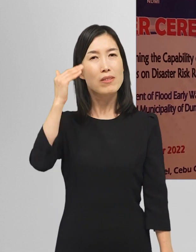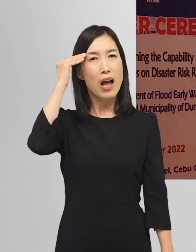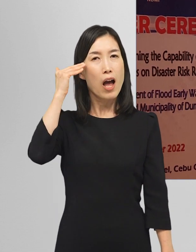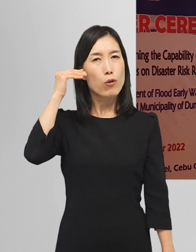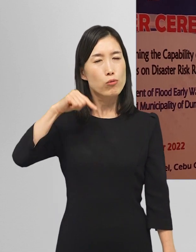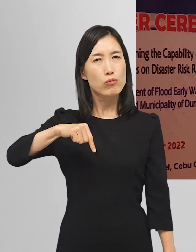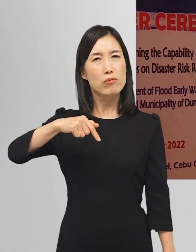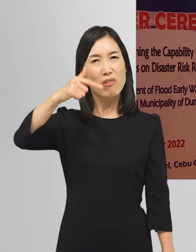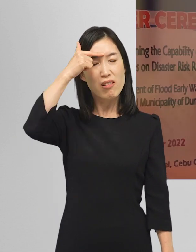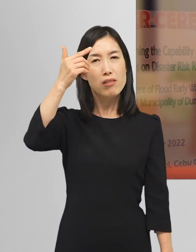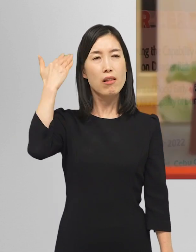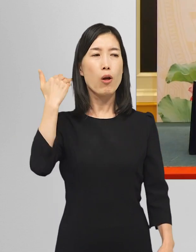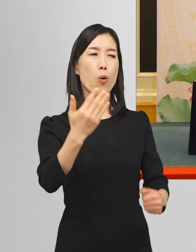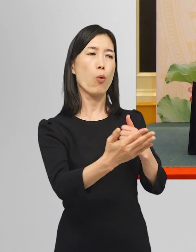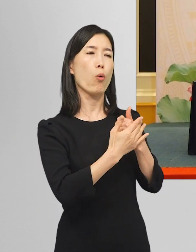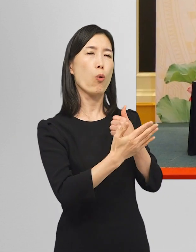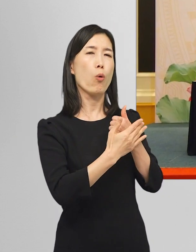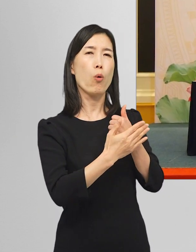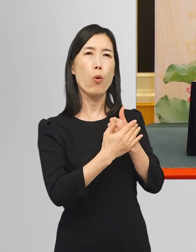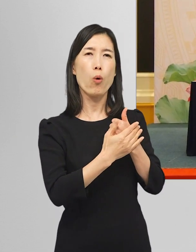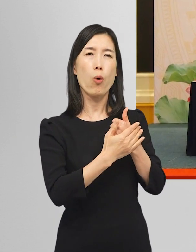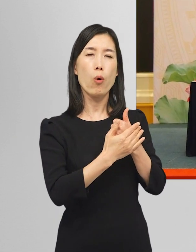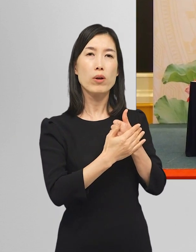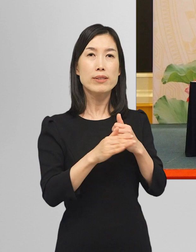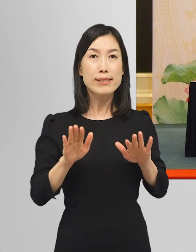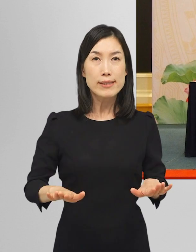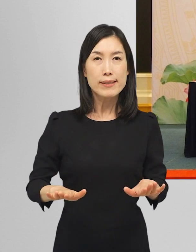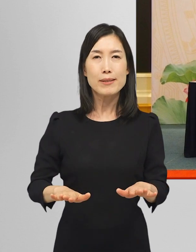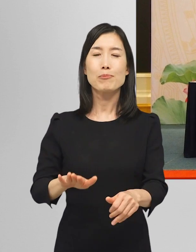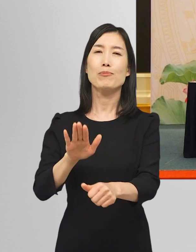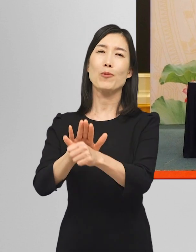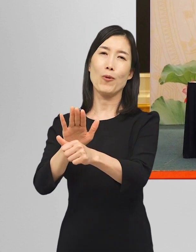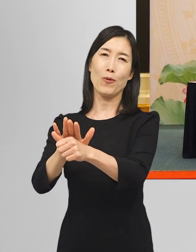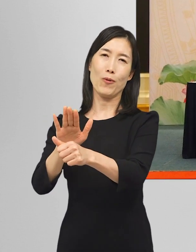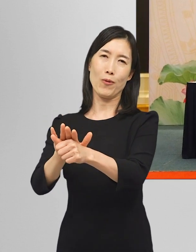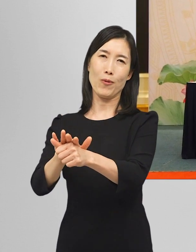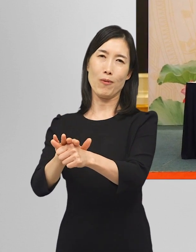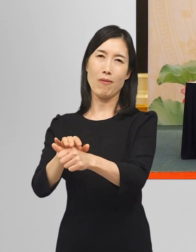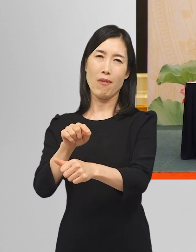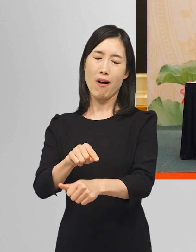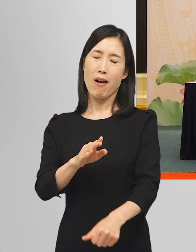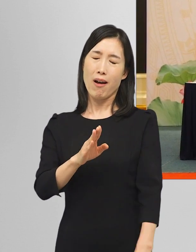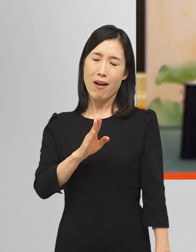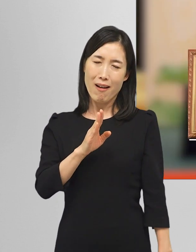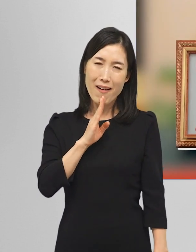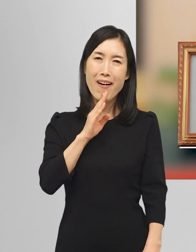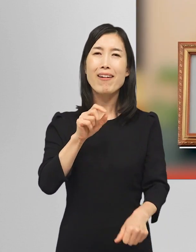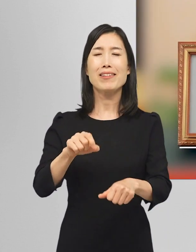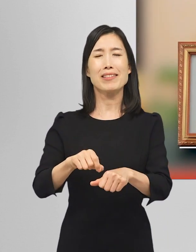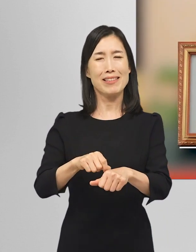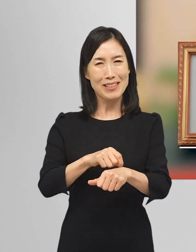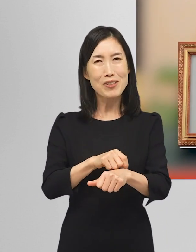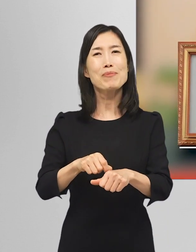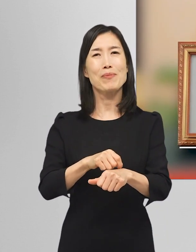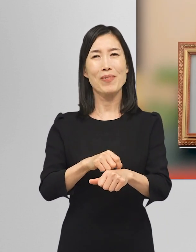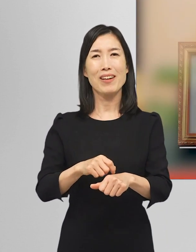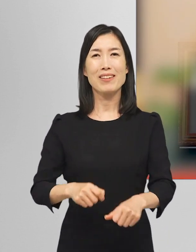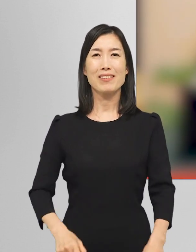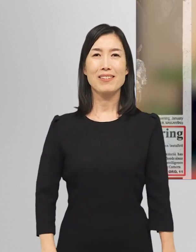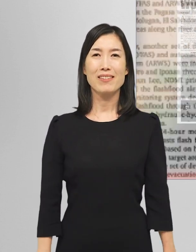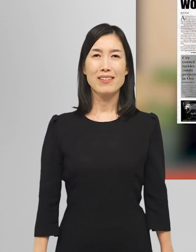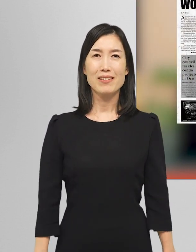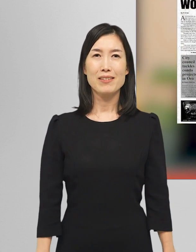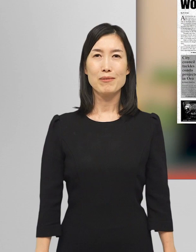전 세계에서 유례가 없을 정도로 최초로 이 원조를 받던 나라에서 원조를 주는 나라로 전환된 그런